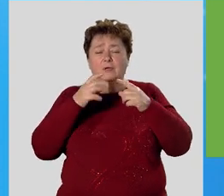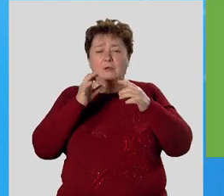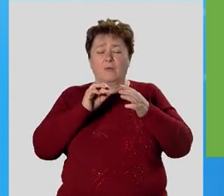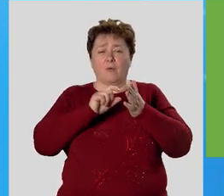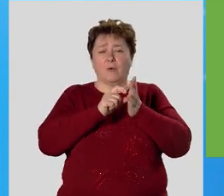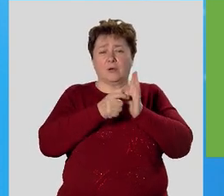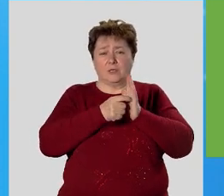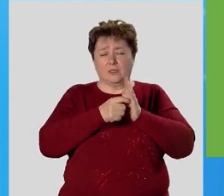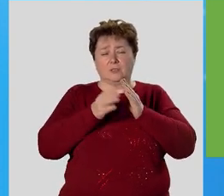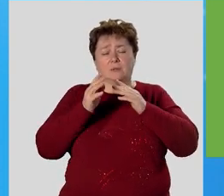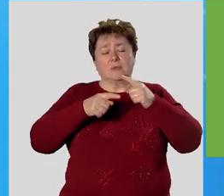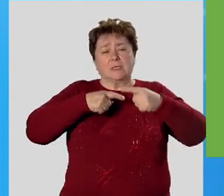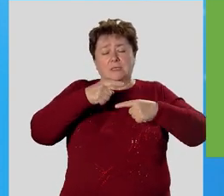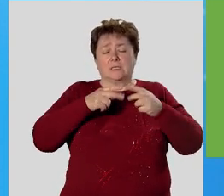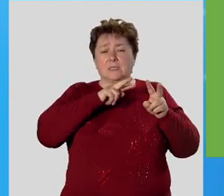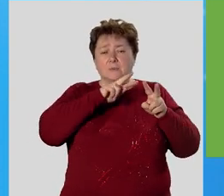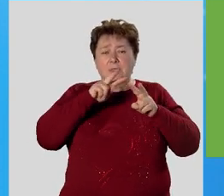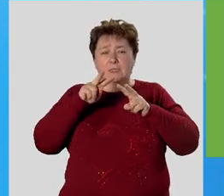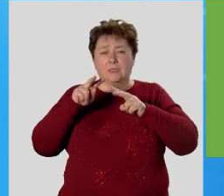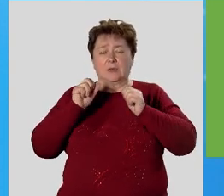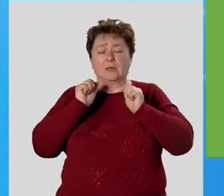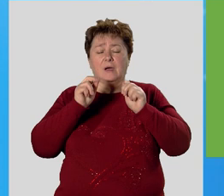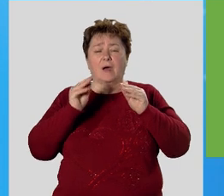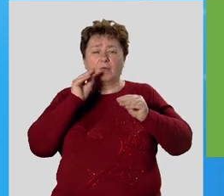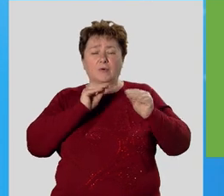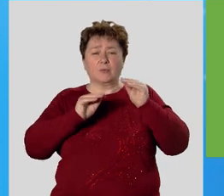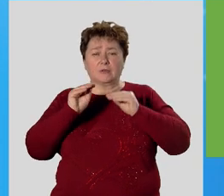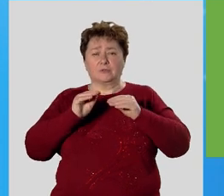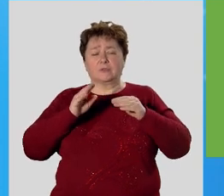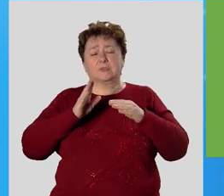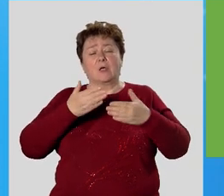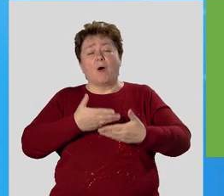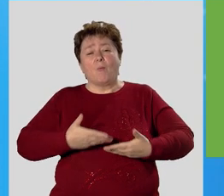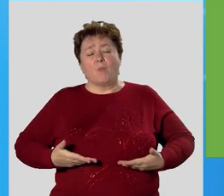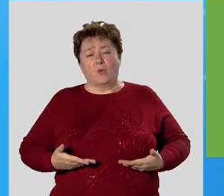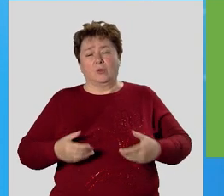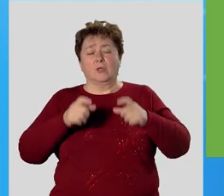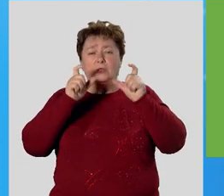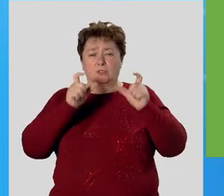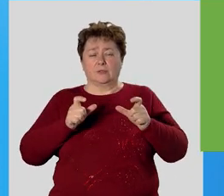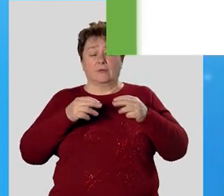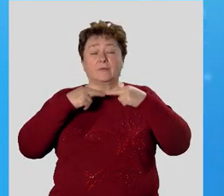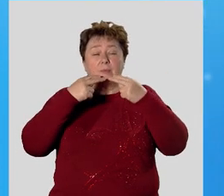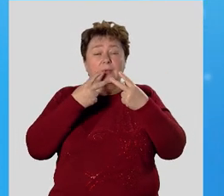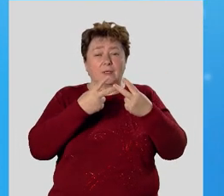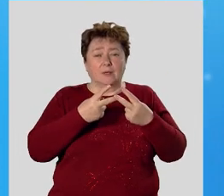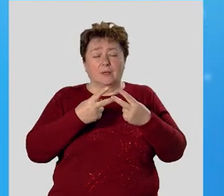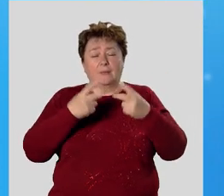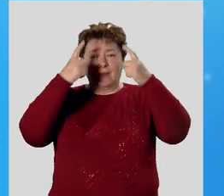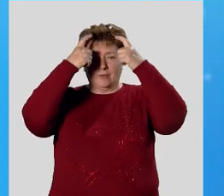о клеточном цикле, рассмотрели, как формируется пол человека. Обратите внимание